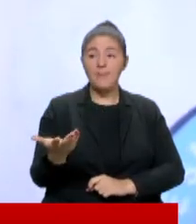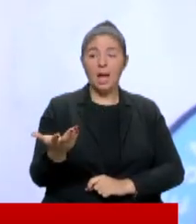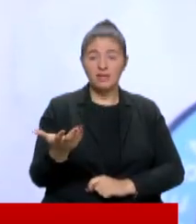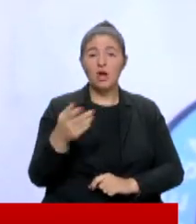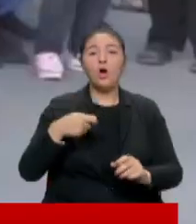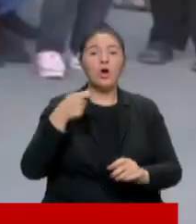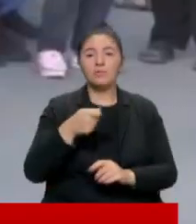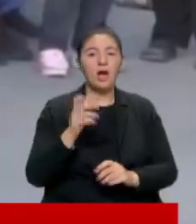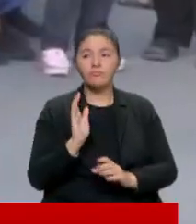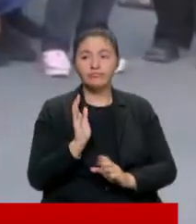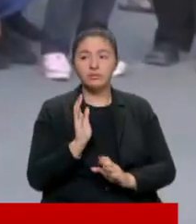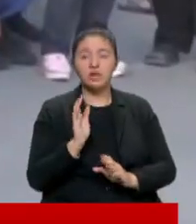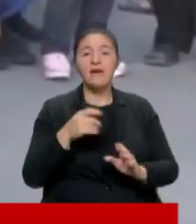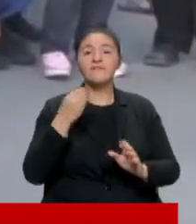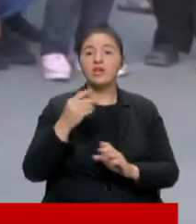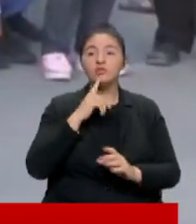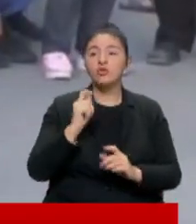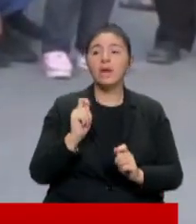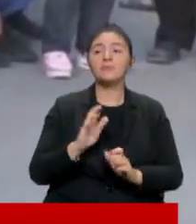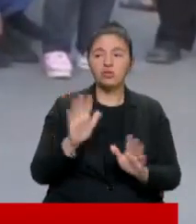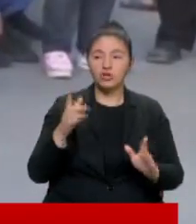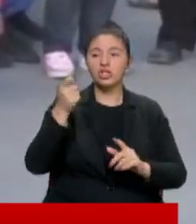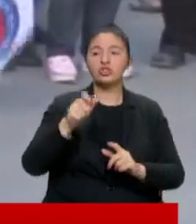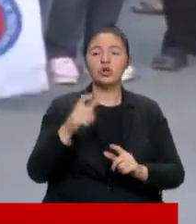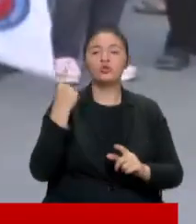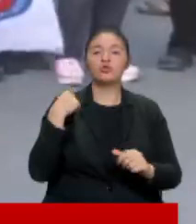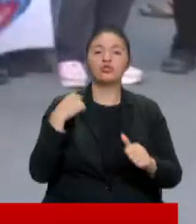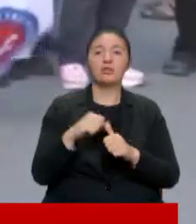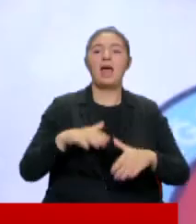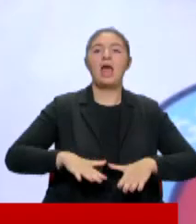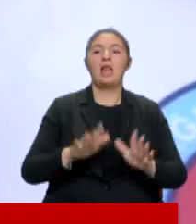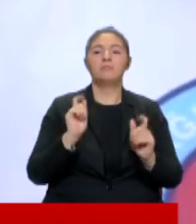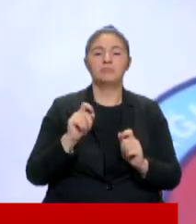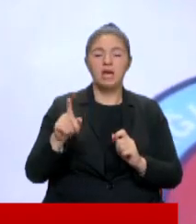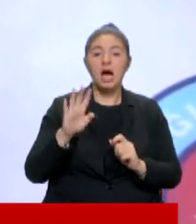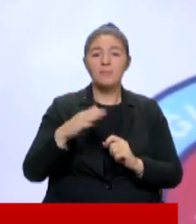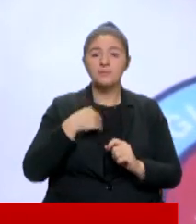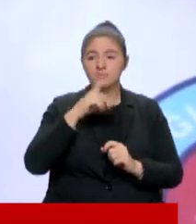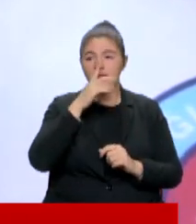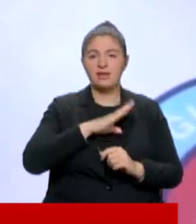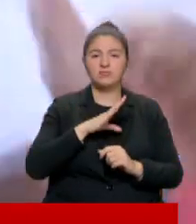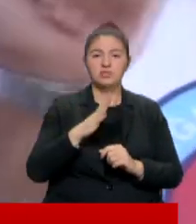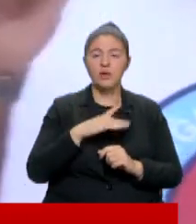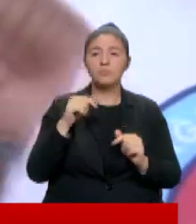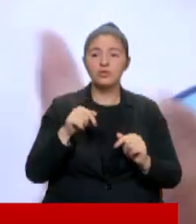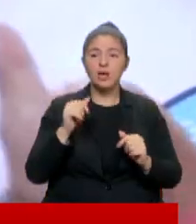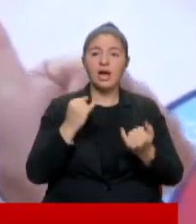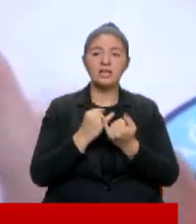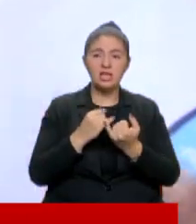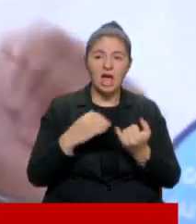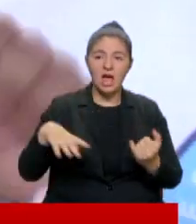ödeme olmadı verilen sözler tutulmayın ca işçiler Dün yine eylemdeydi Bizim tek derdimiz var buradaki